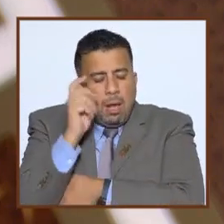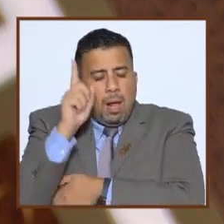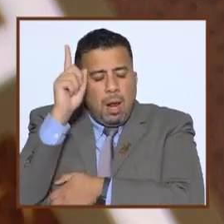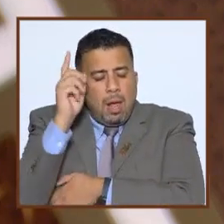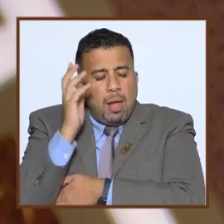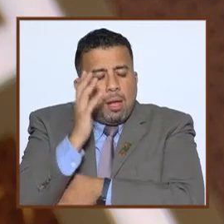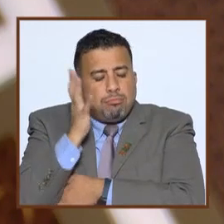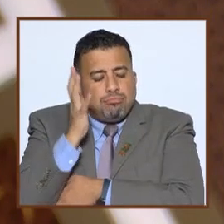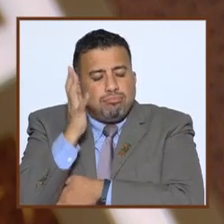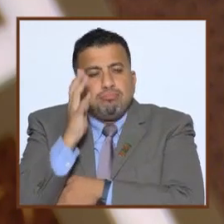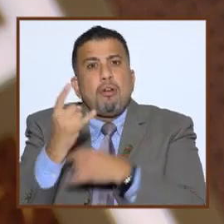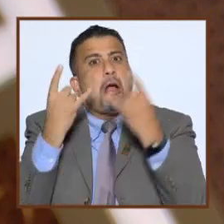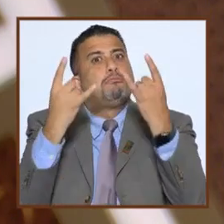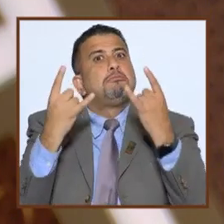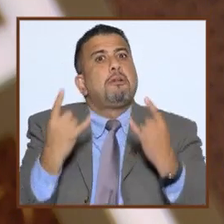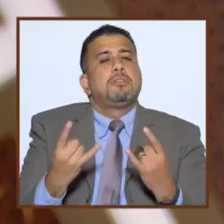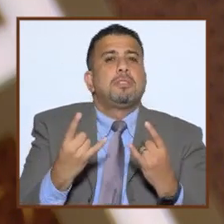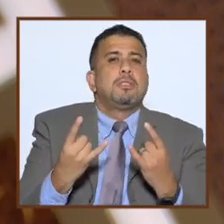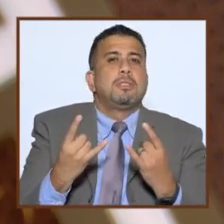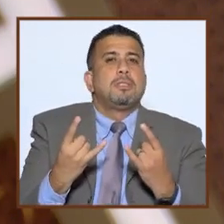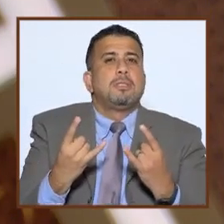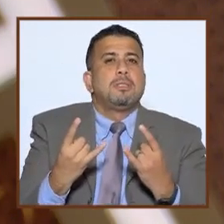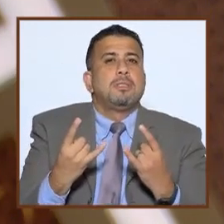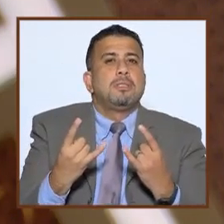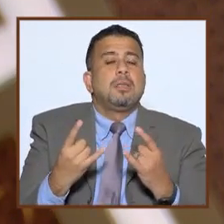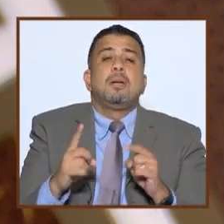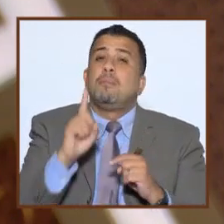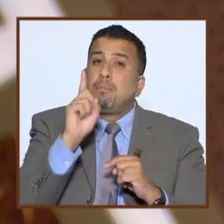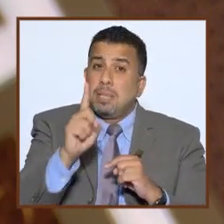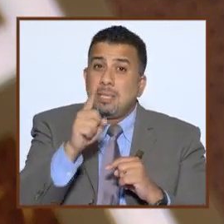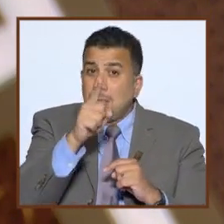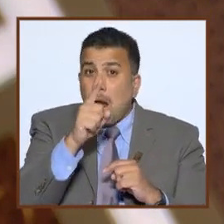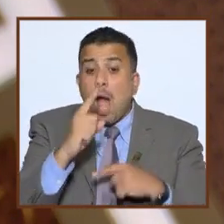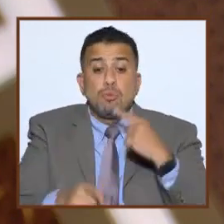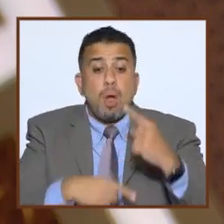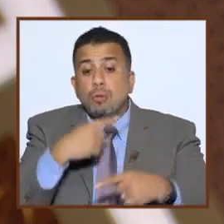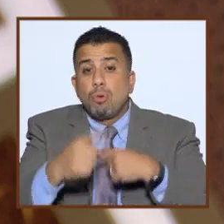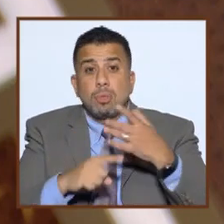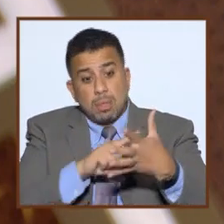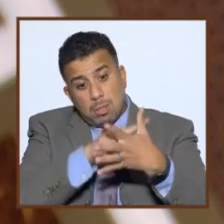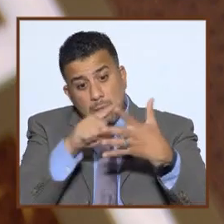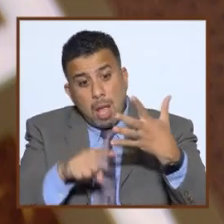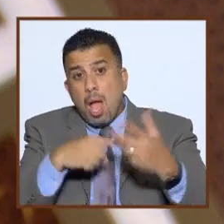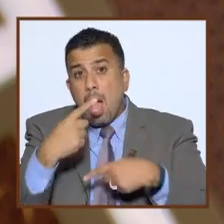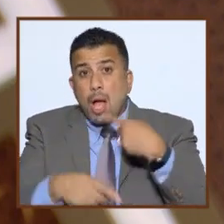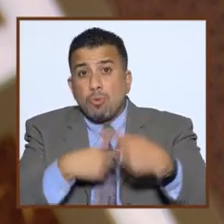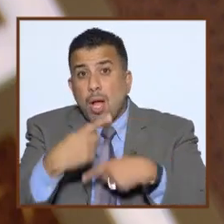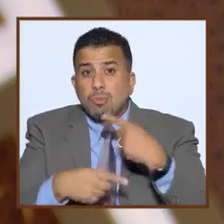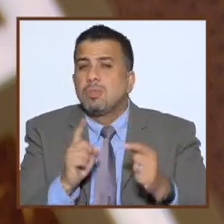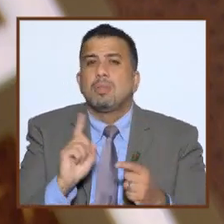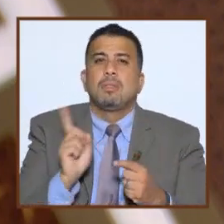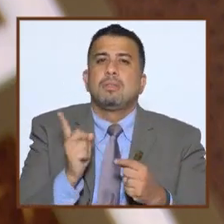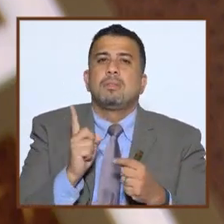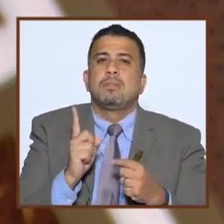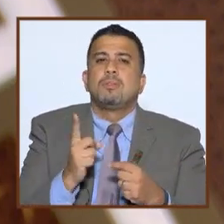ان يغمضها يعني ولكن لا يجعلها في جميع الصلاه في جميع الصلاه وانما يغمض في